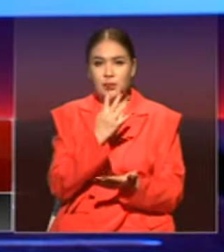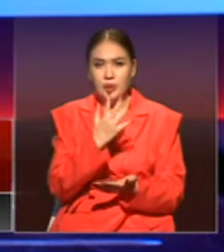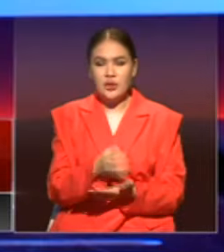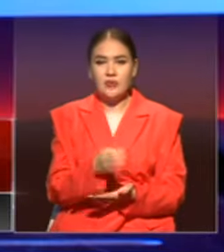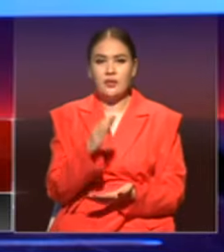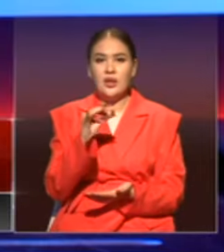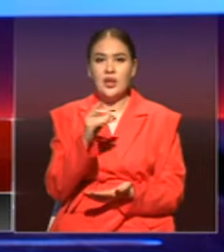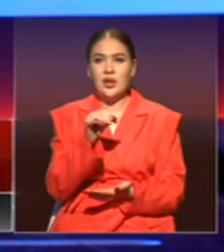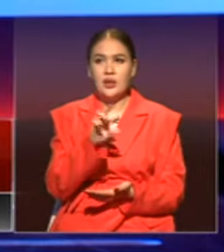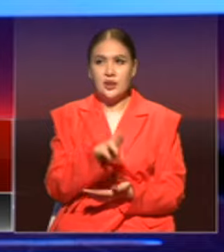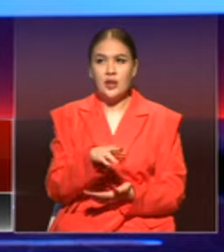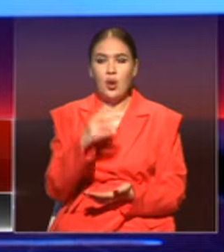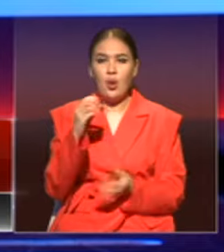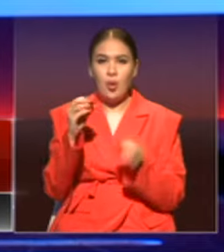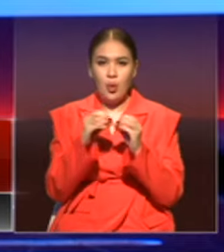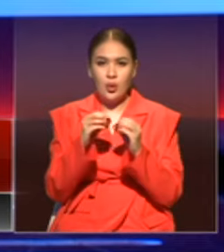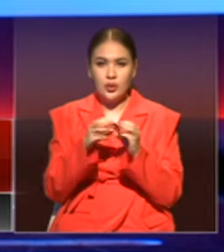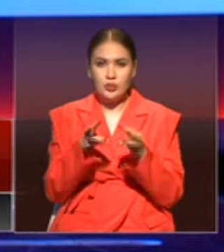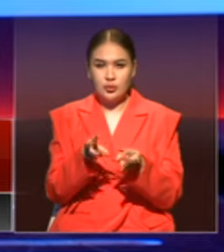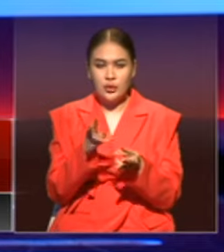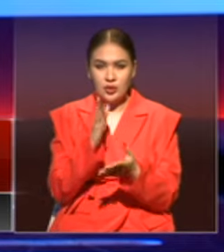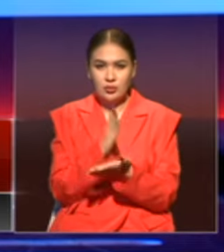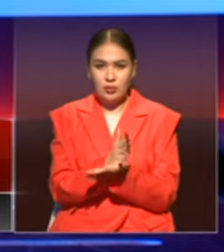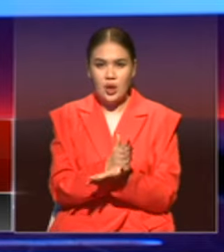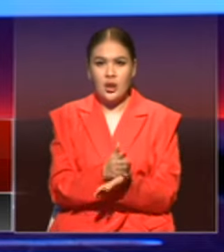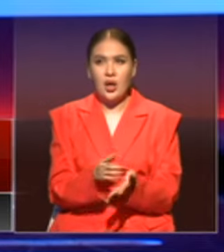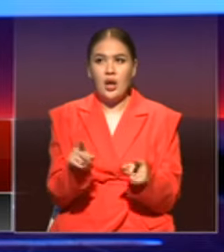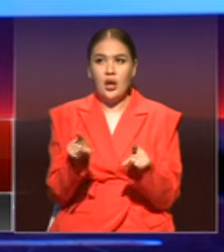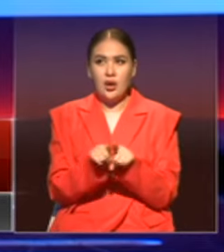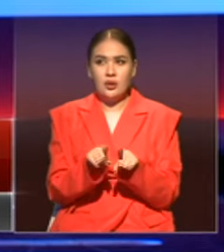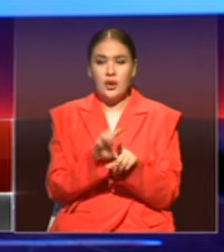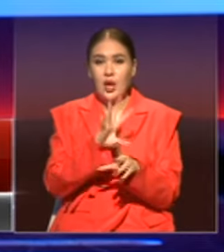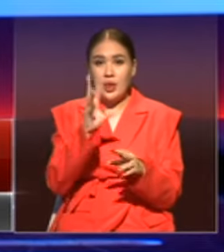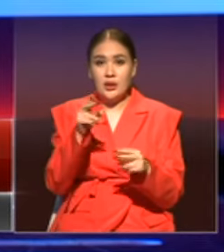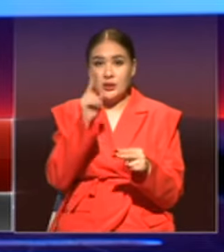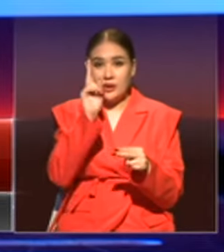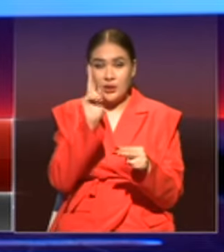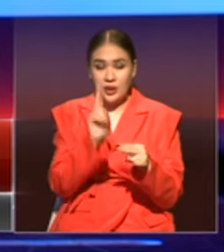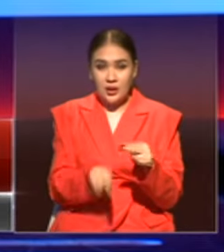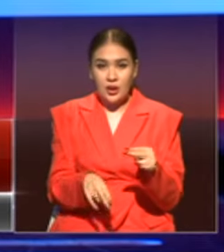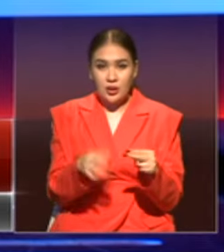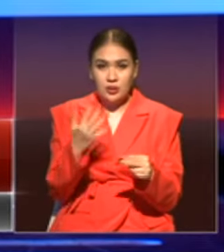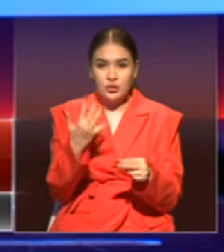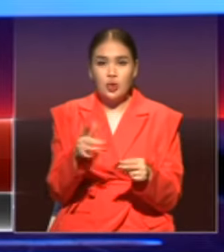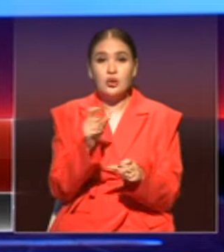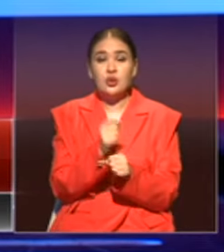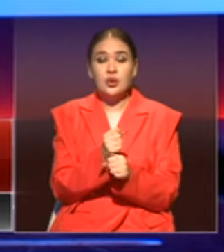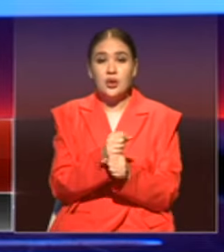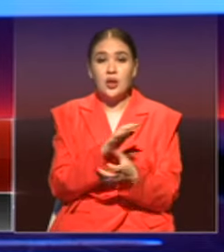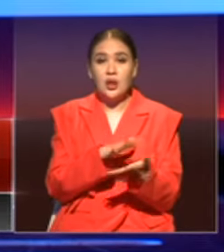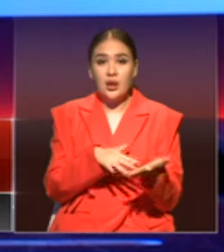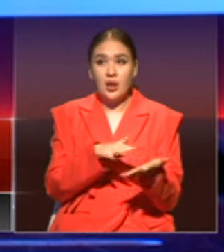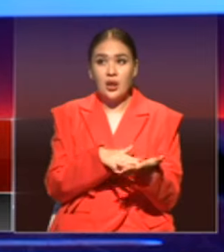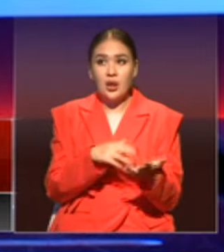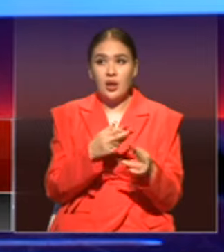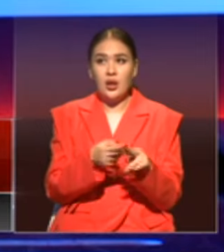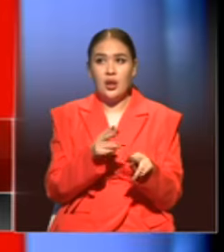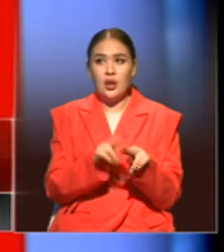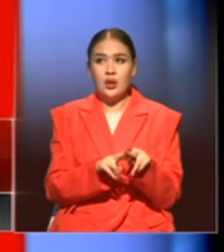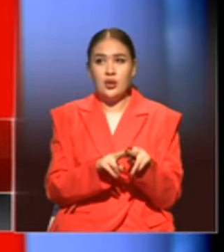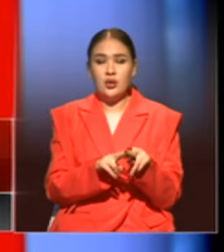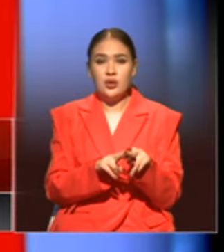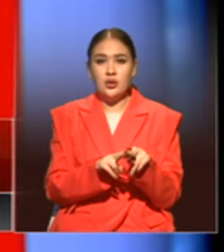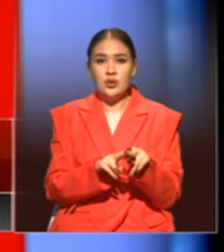10 пеш бар екен. Енді ол қолданылып, отын ретінде қолданылып, әбден біткен кезде оны не істейді дейсіздер ғой? Оны кәдімгі жолға, жол